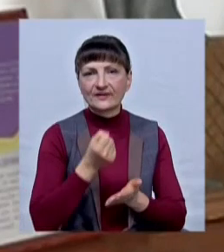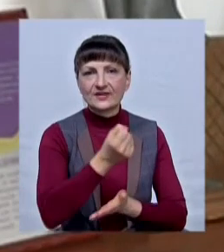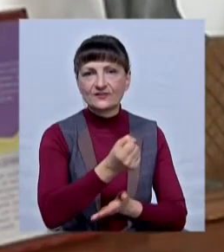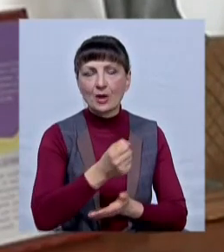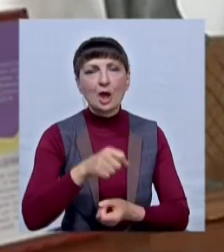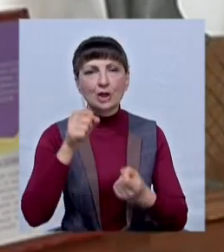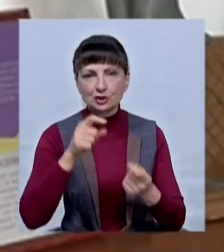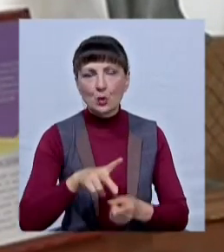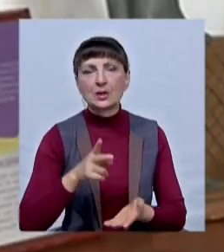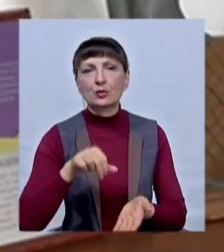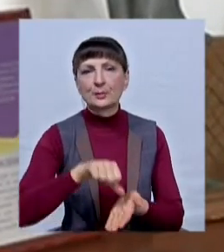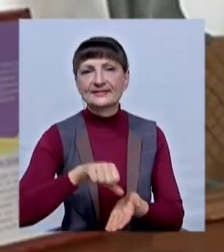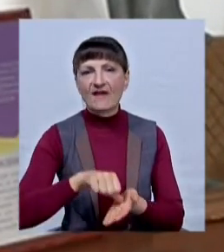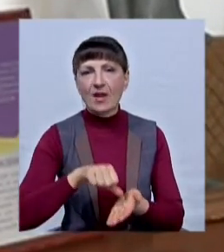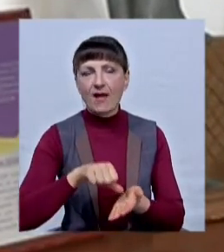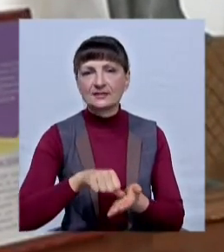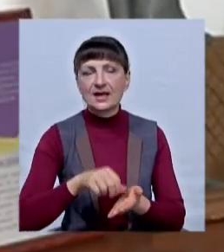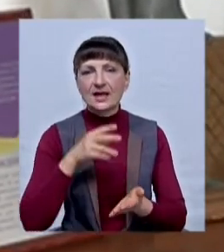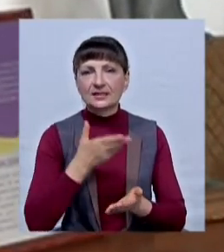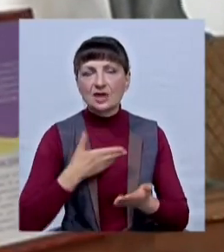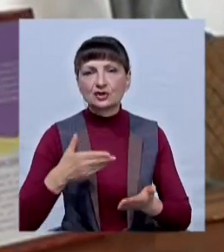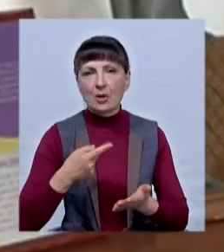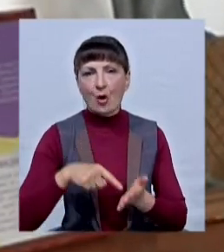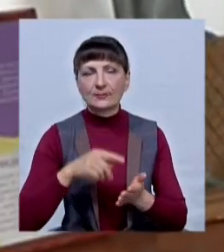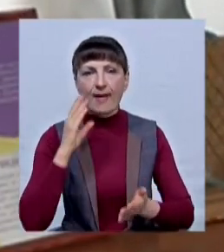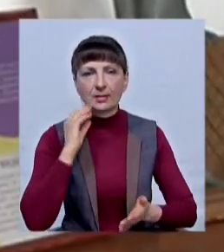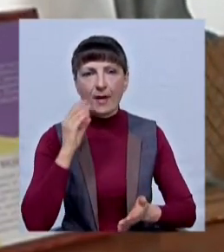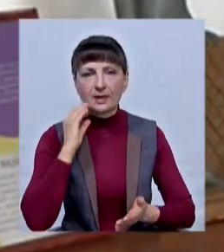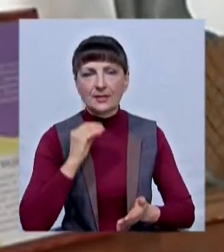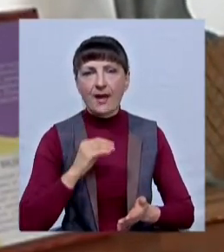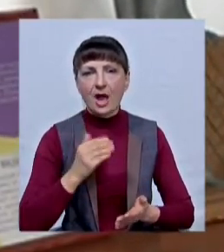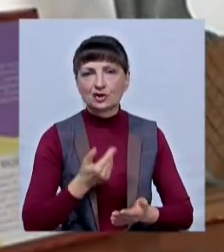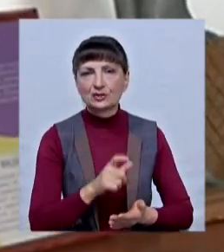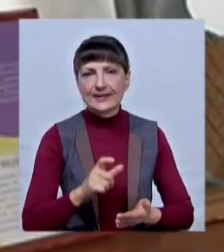достойно будет представлять свои наши интересы жителей Алматы.